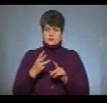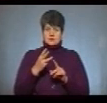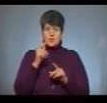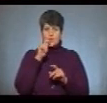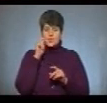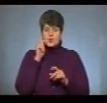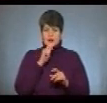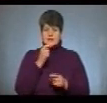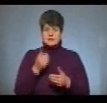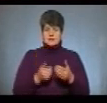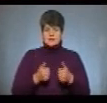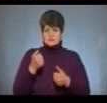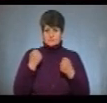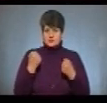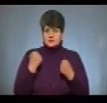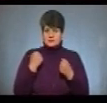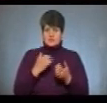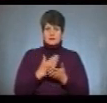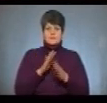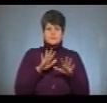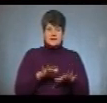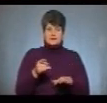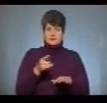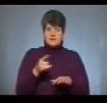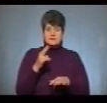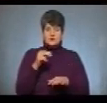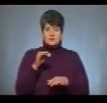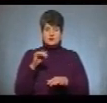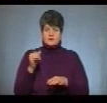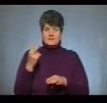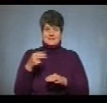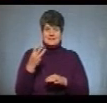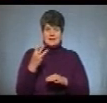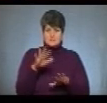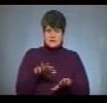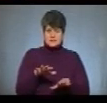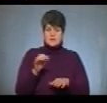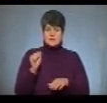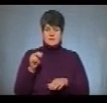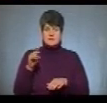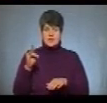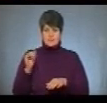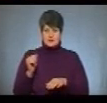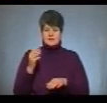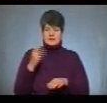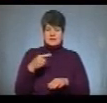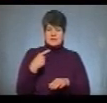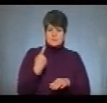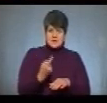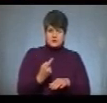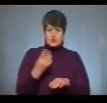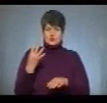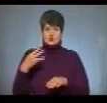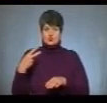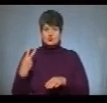Українські біатлоністи посідають такі місця. Тернополянин Дмитро Підручний на 23-му місці, Артем Прима на 31-му, на